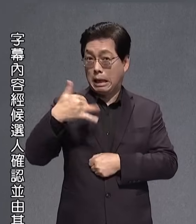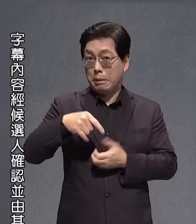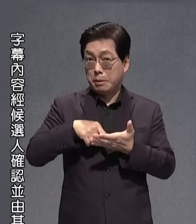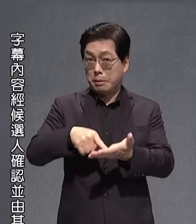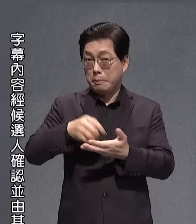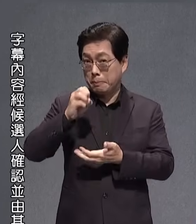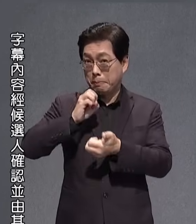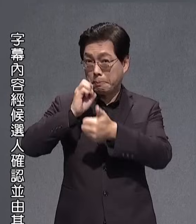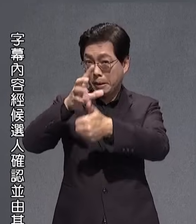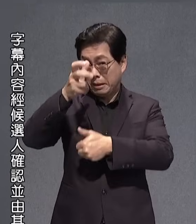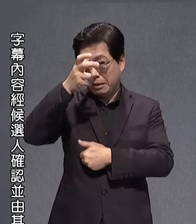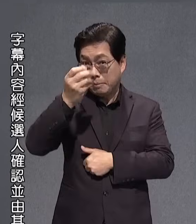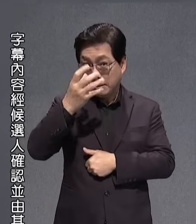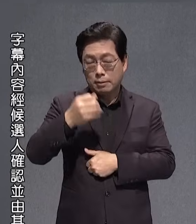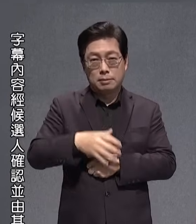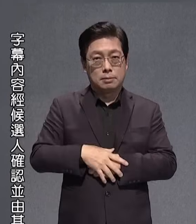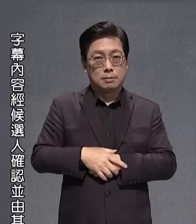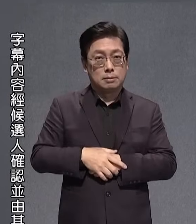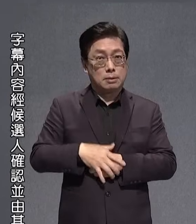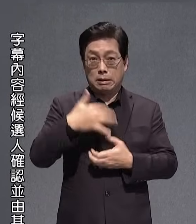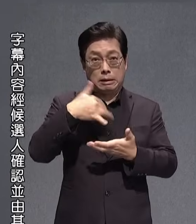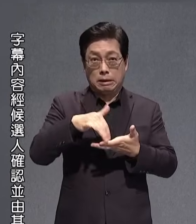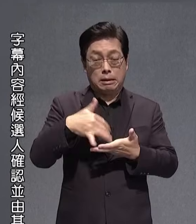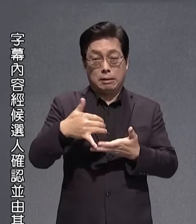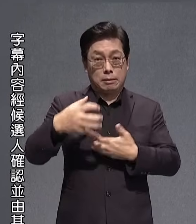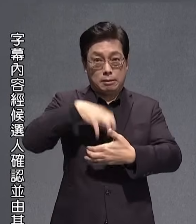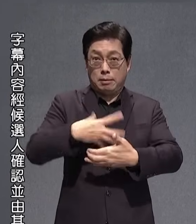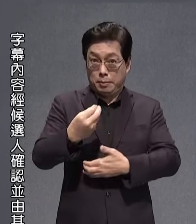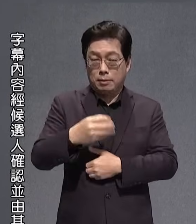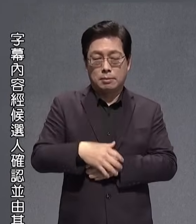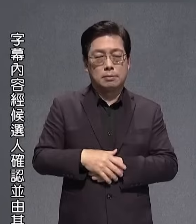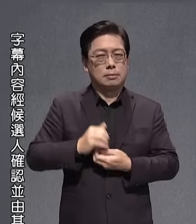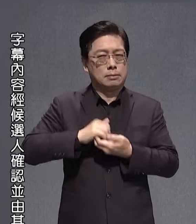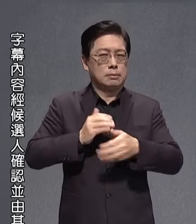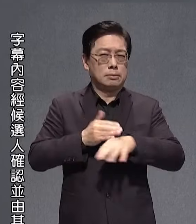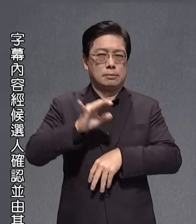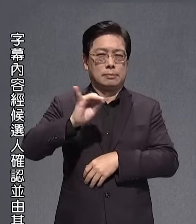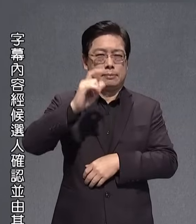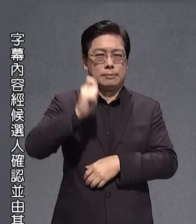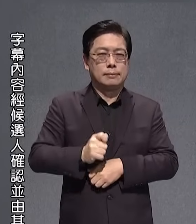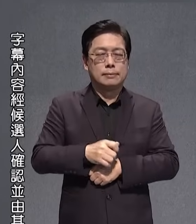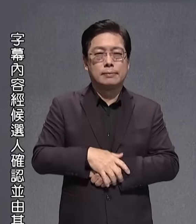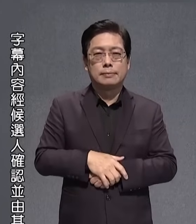案、没有详细的统计出来黑数，绝对超过1000亿。